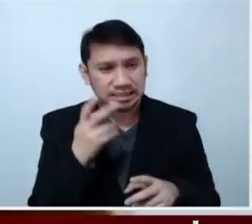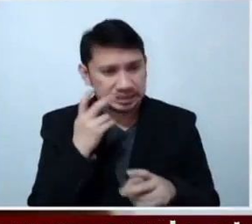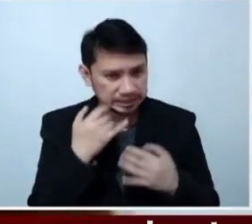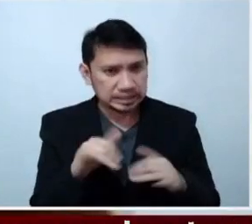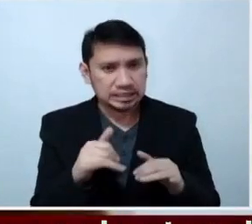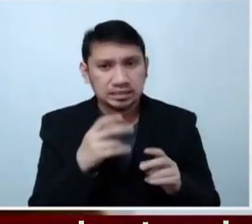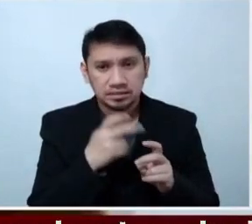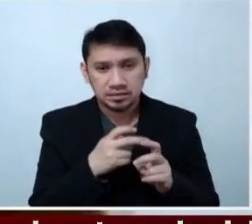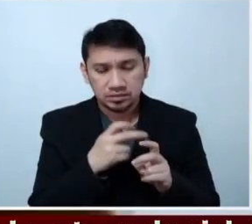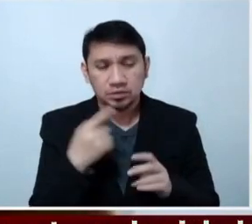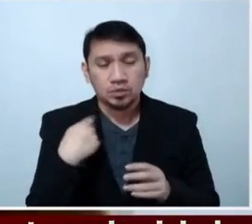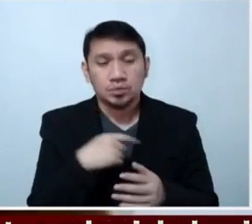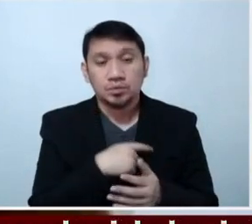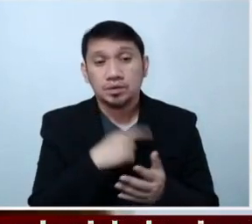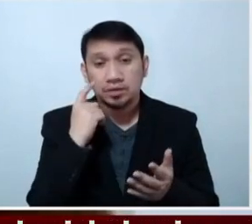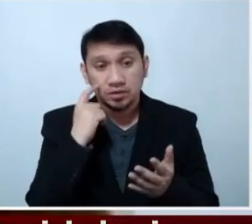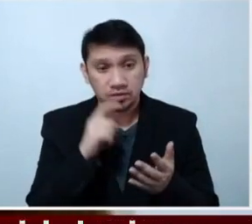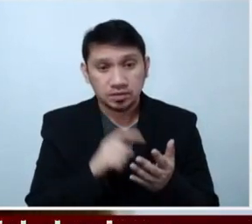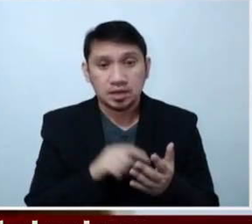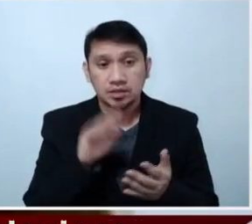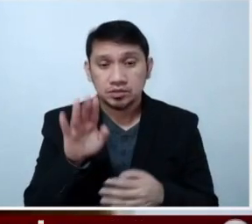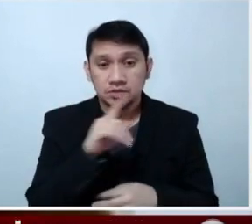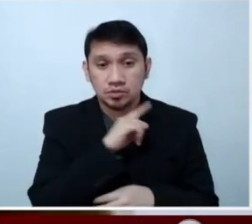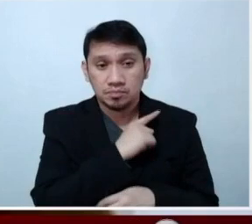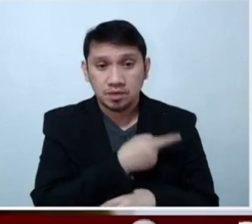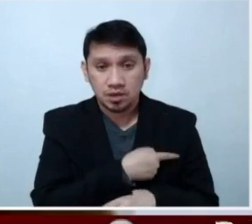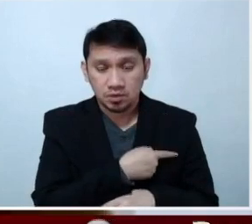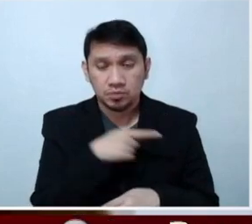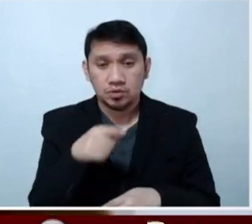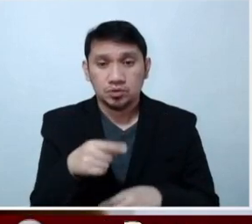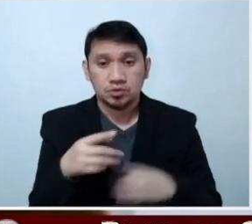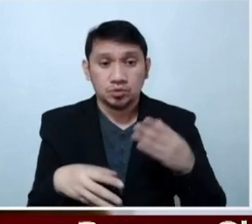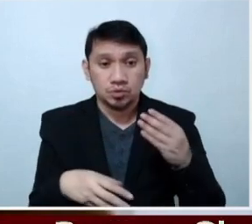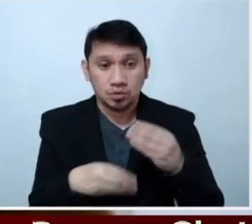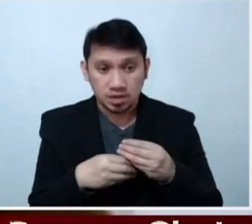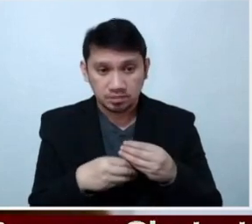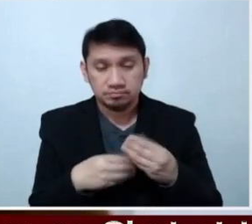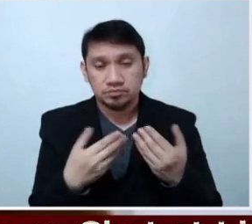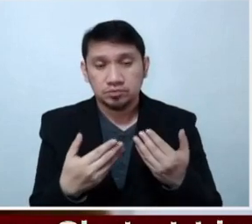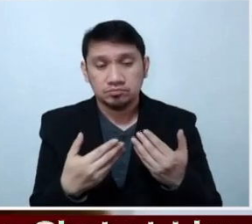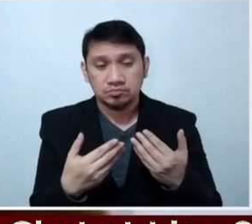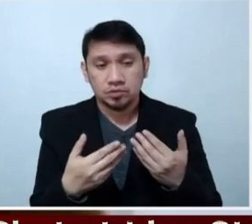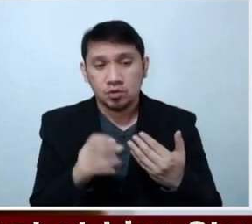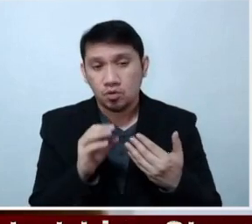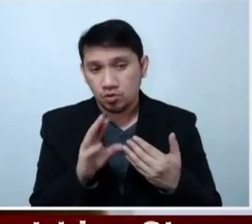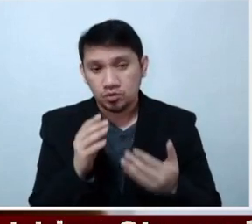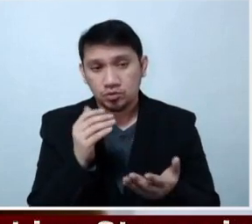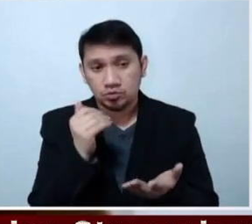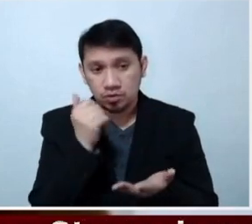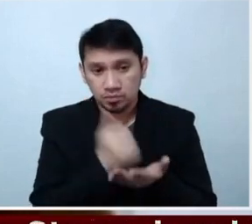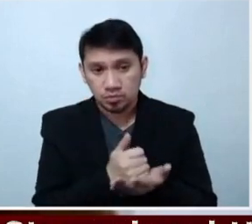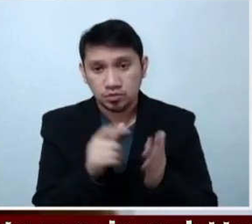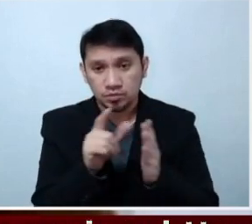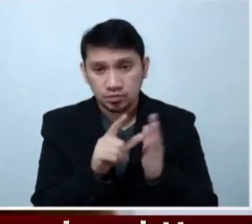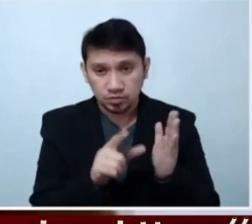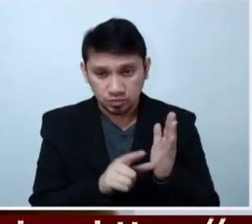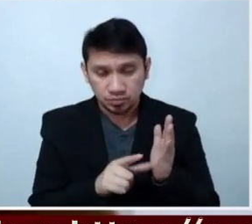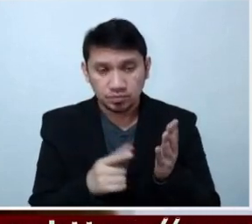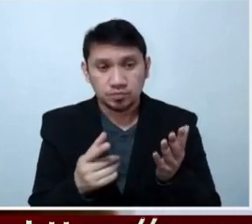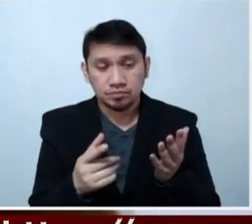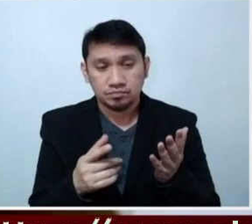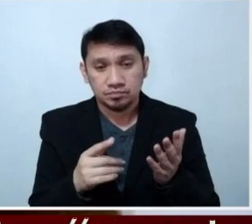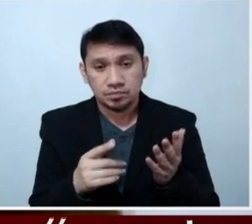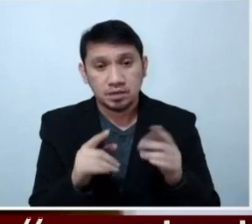We recognize your power to extend or to pass laws whenever you deem necessary. But